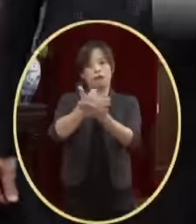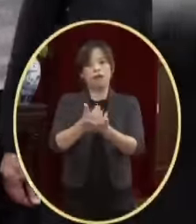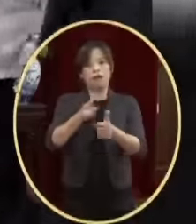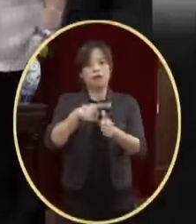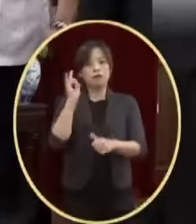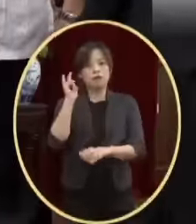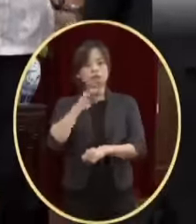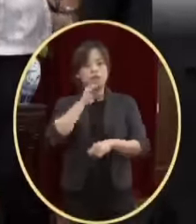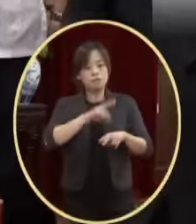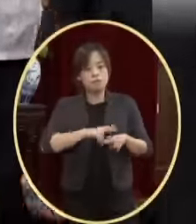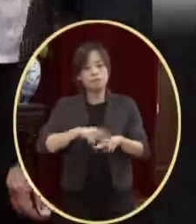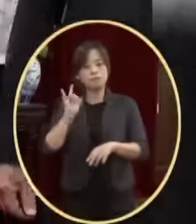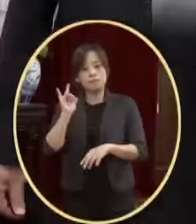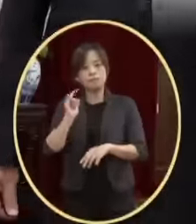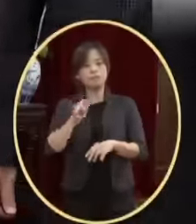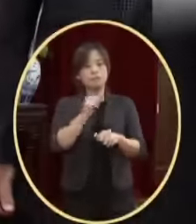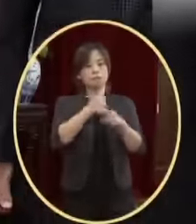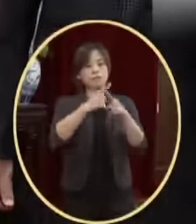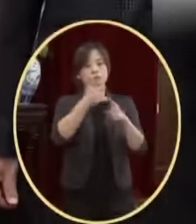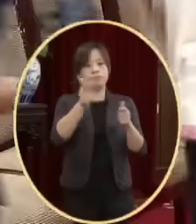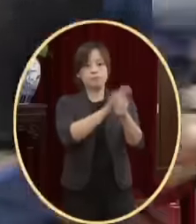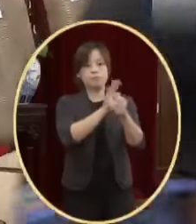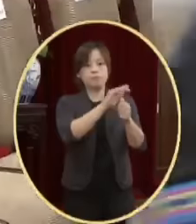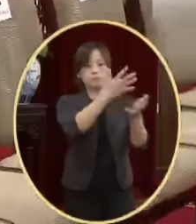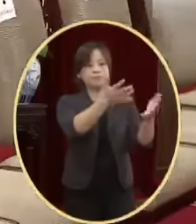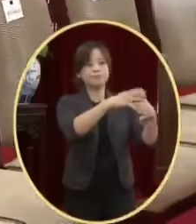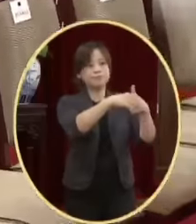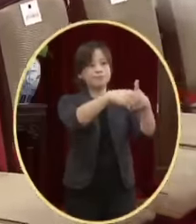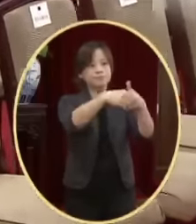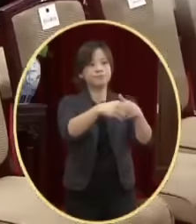招，请就坐，请工作人员协助引导